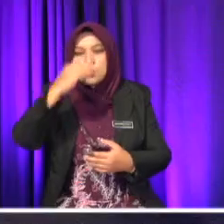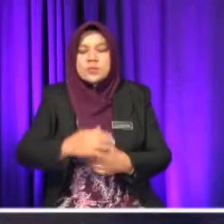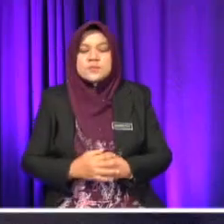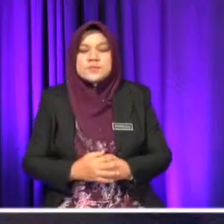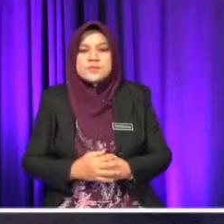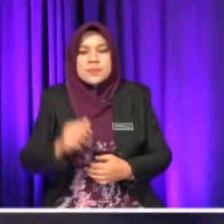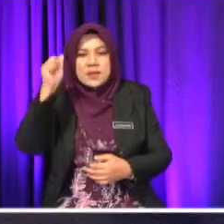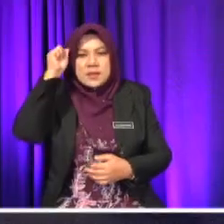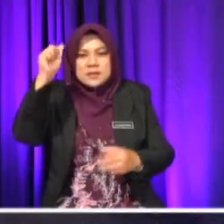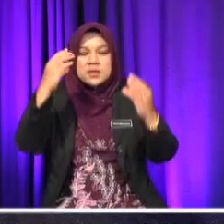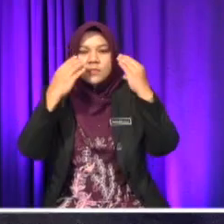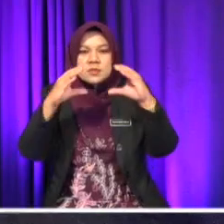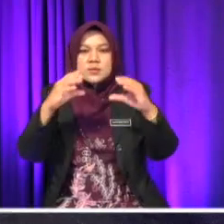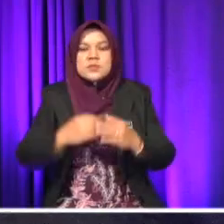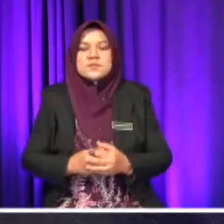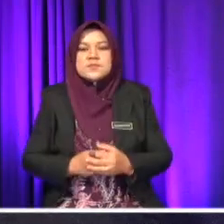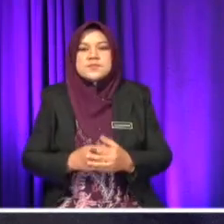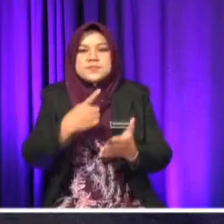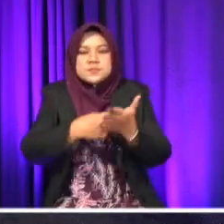apa kabar